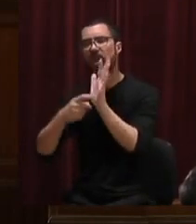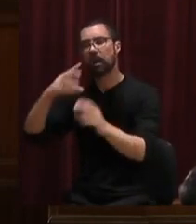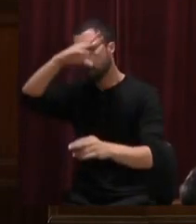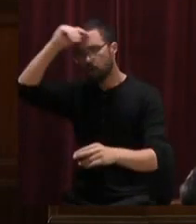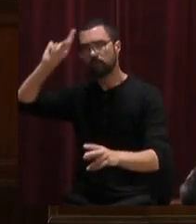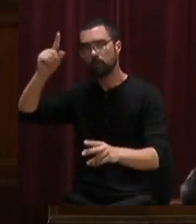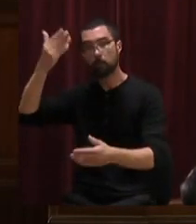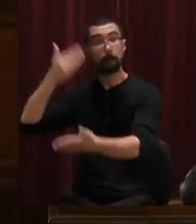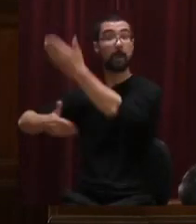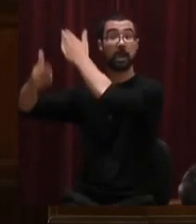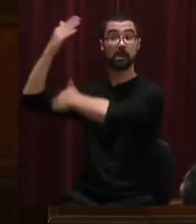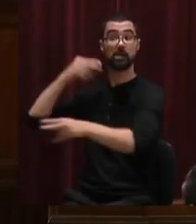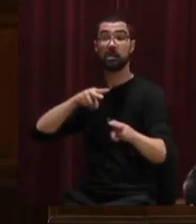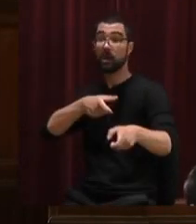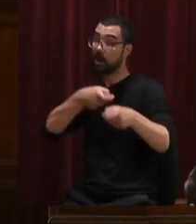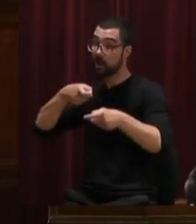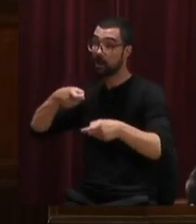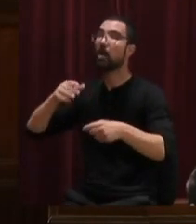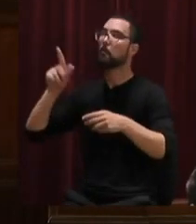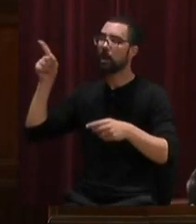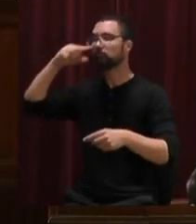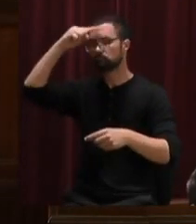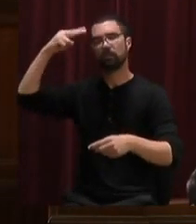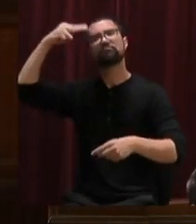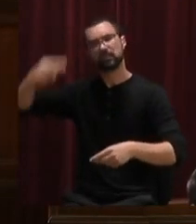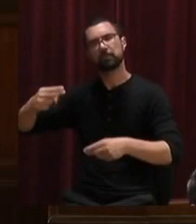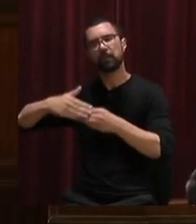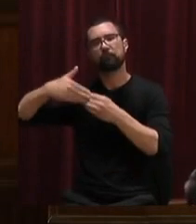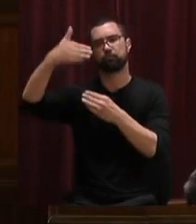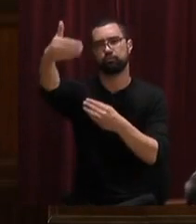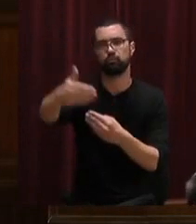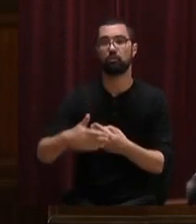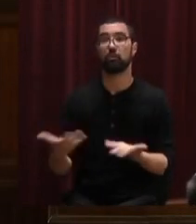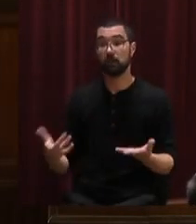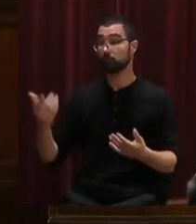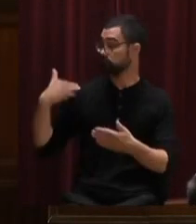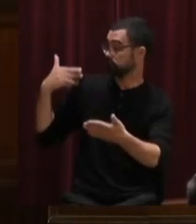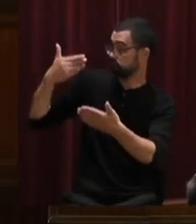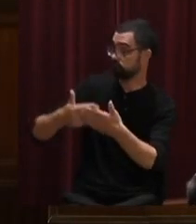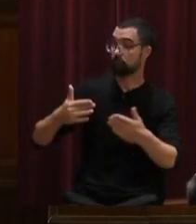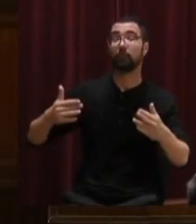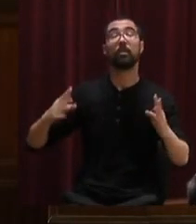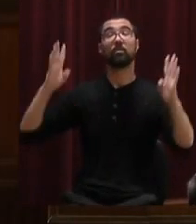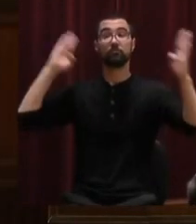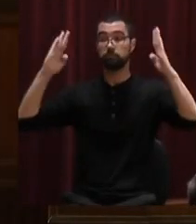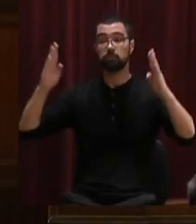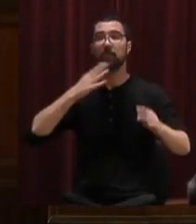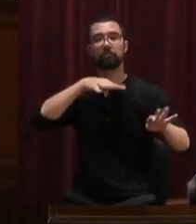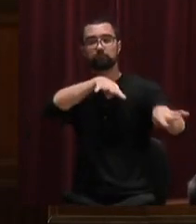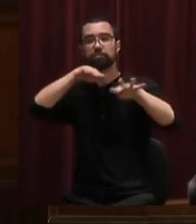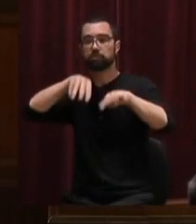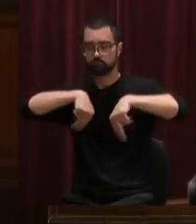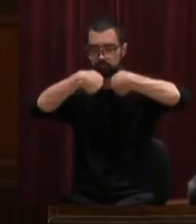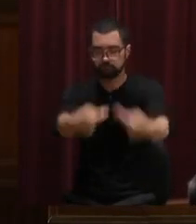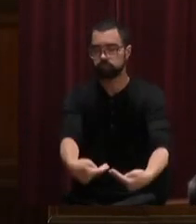i guanyar així un futur per tothom, mantenguem el consens que ens ha fet avançar aquests anys, obrint fosses i tancant